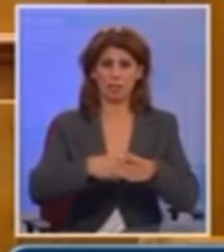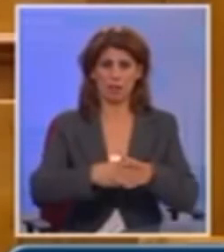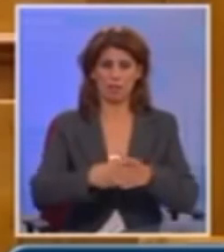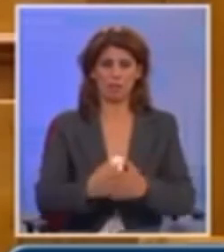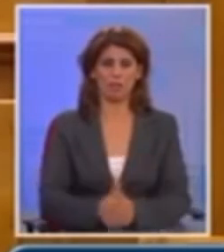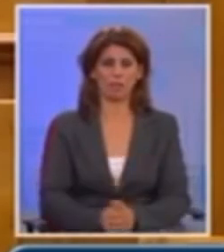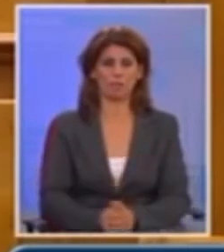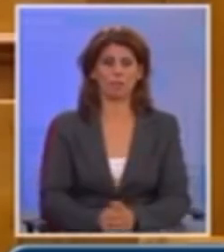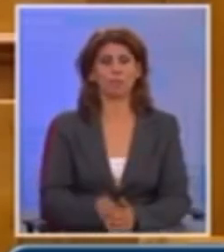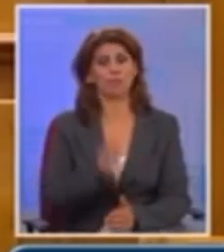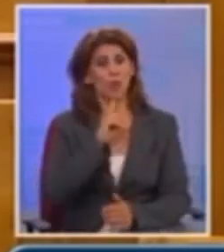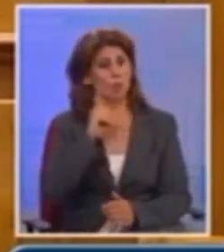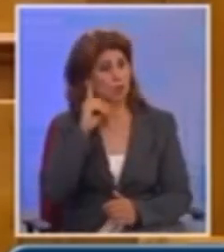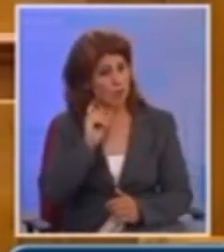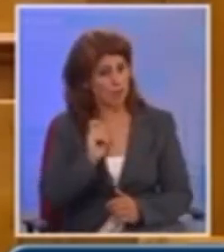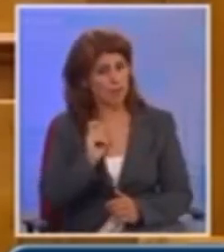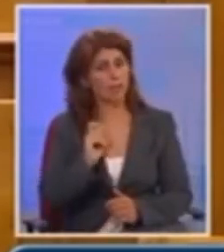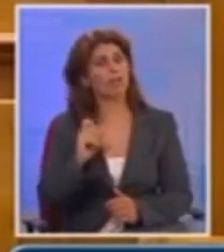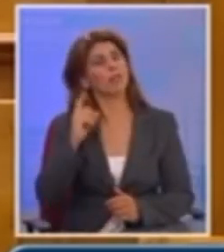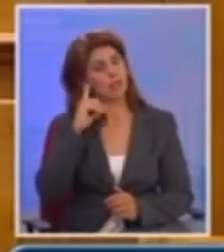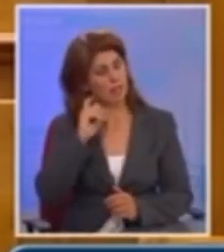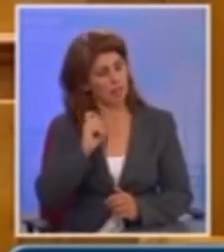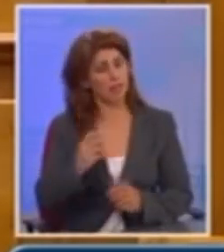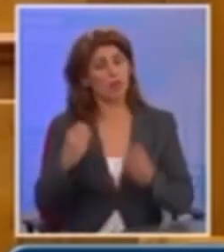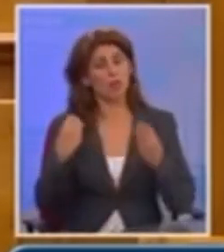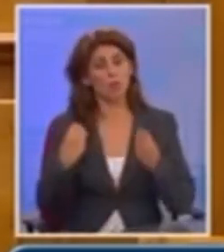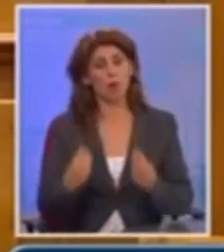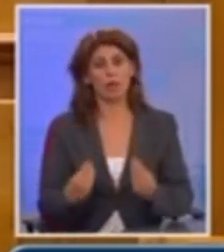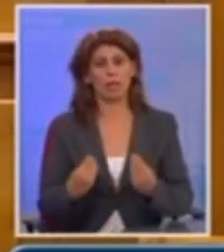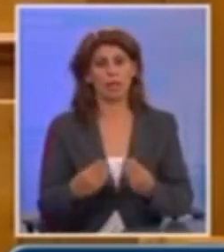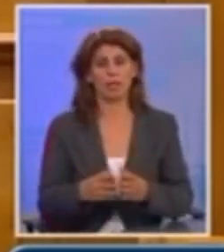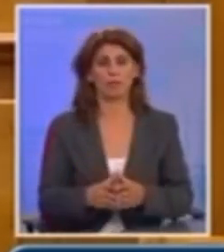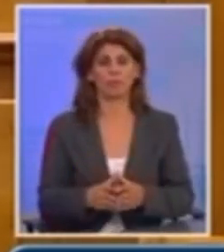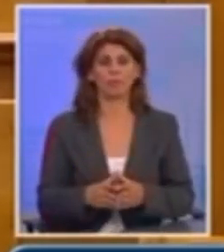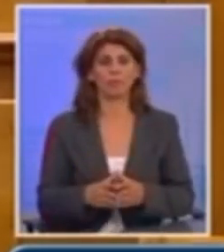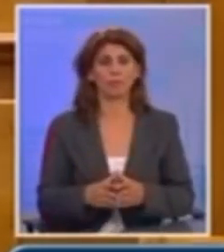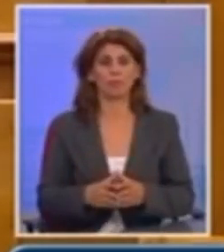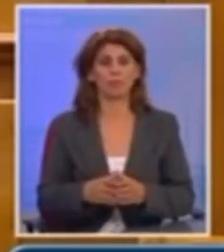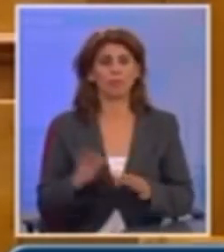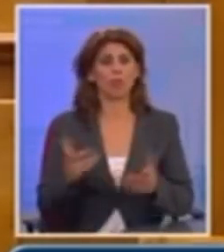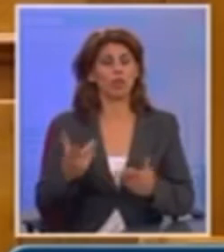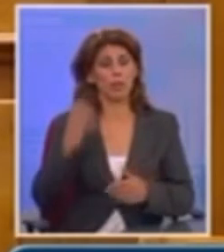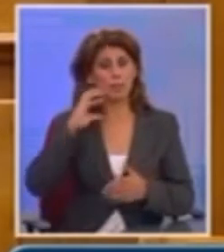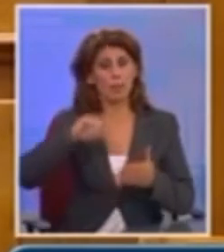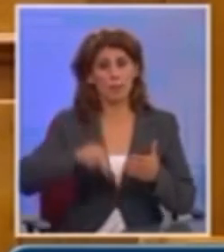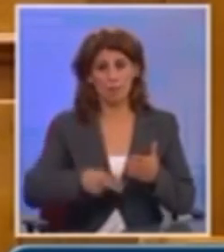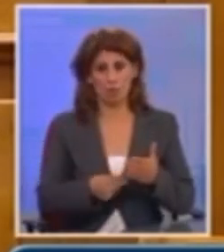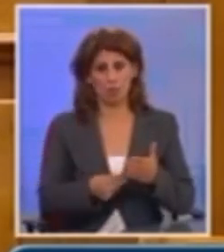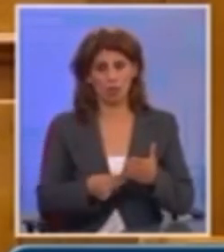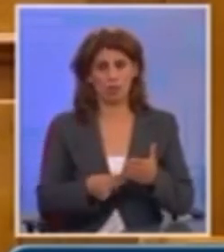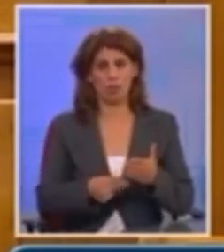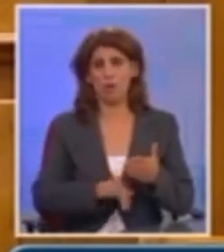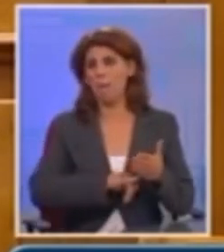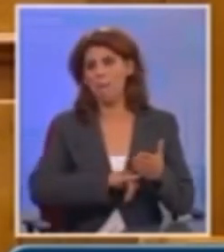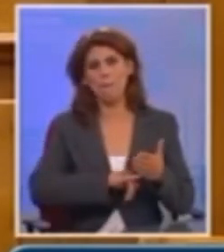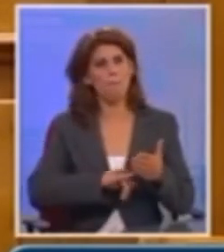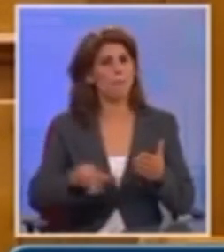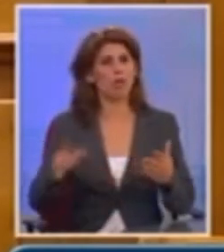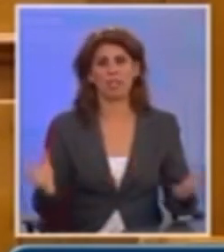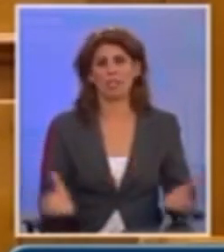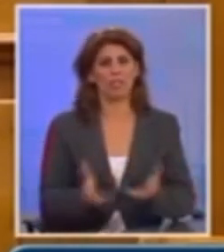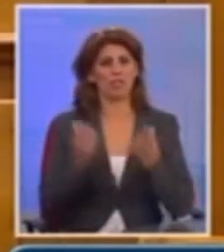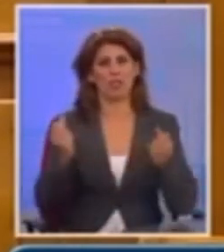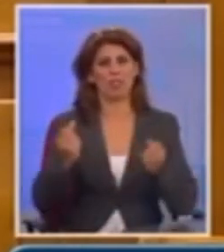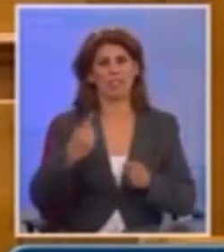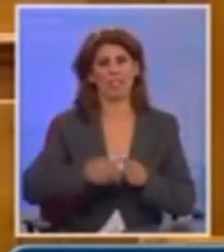Τράπεζας. Όπως γνώριζαν και γνωρίζουν πολύ καλά ότι από τα μνημόνια ουδέποτε